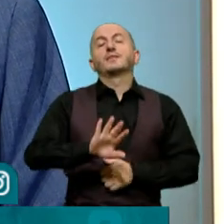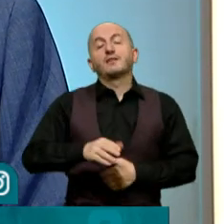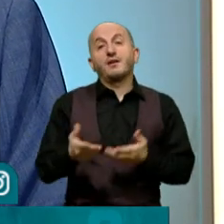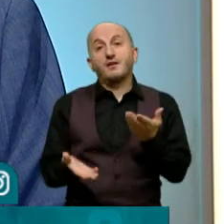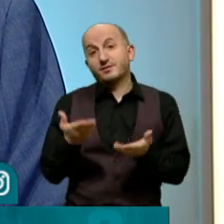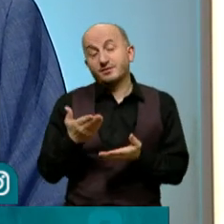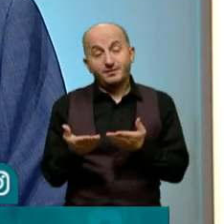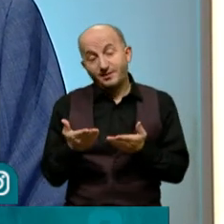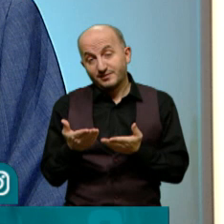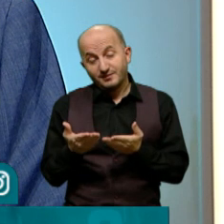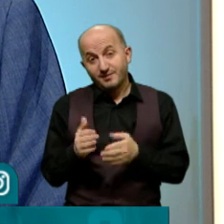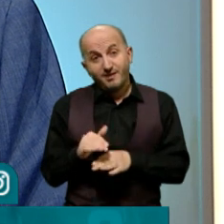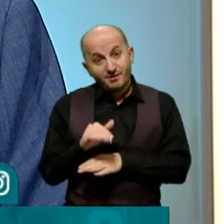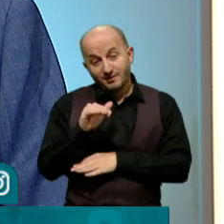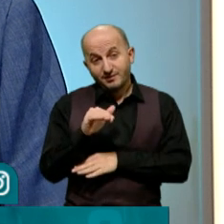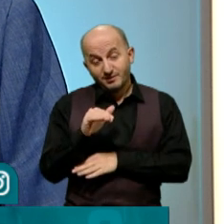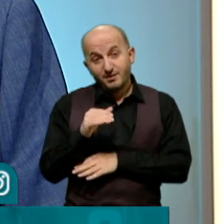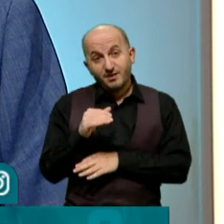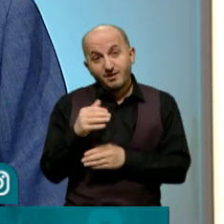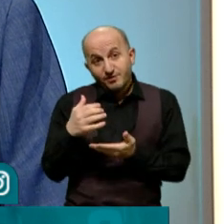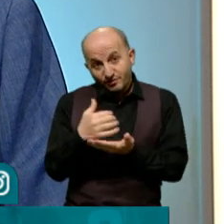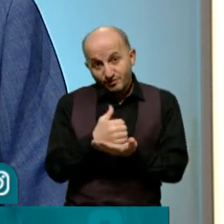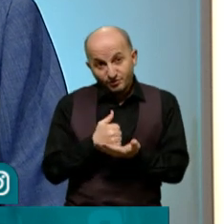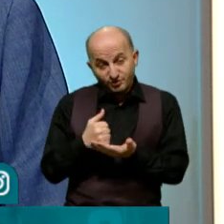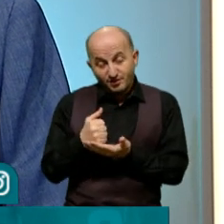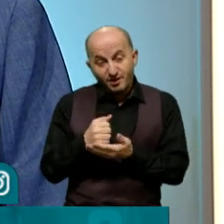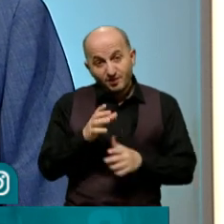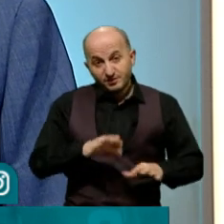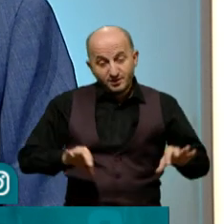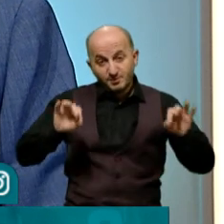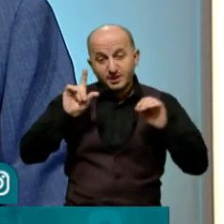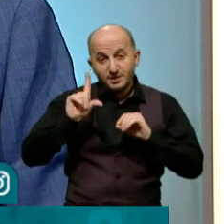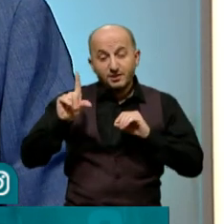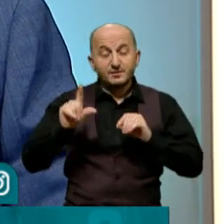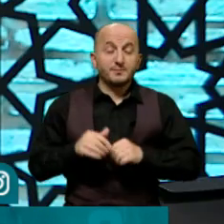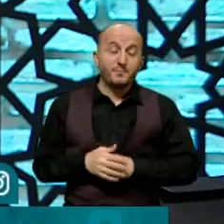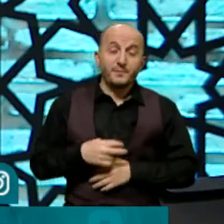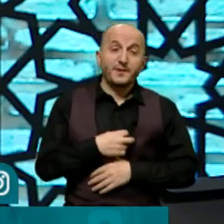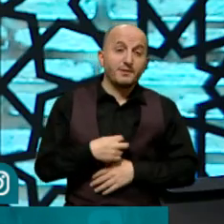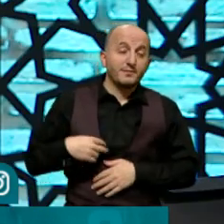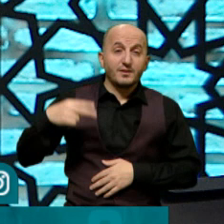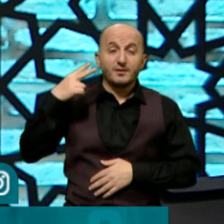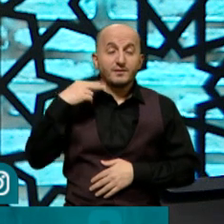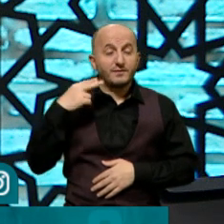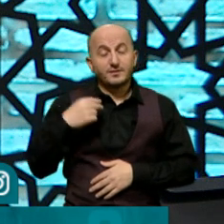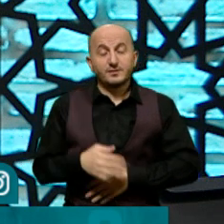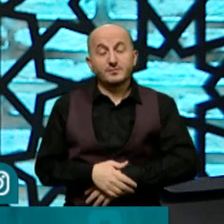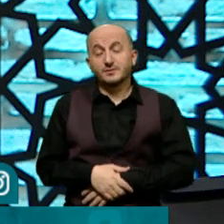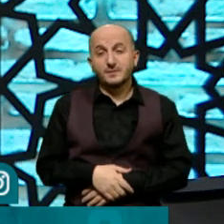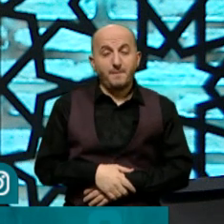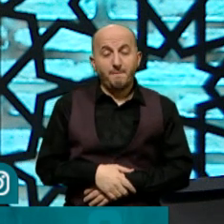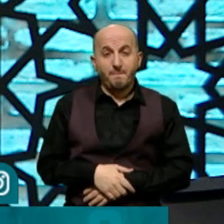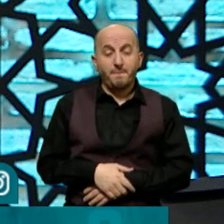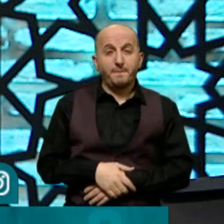Ahiret ahvalını, ahiret azığını hazırlamak lazım. Efendimiz... İşte el halalü beyin vel